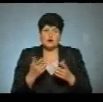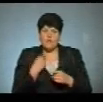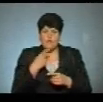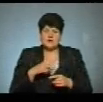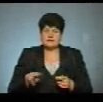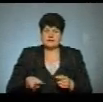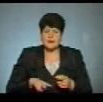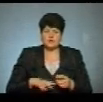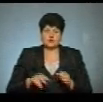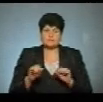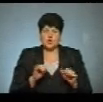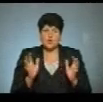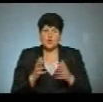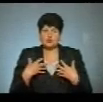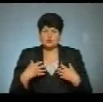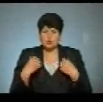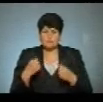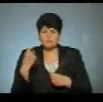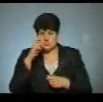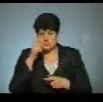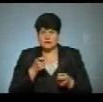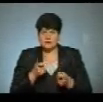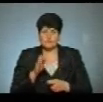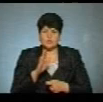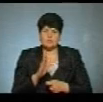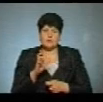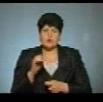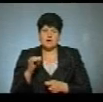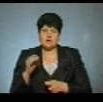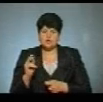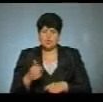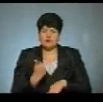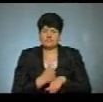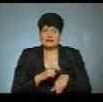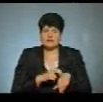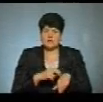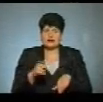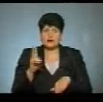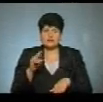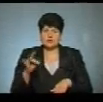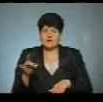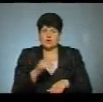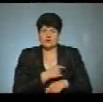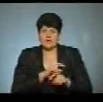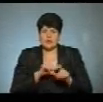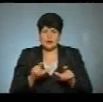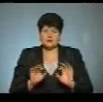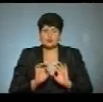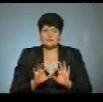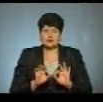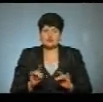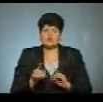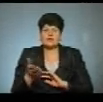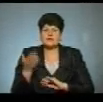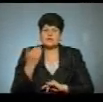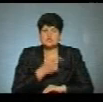директор Департаменту охорони здоров'я облдержадміністрації Володимир Богайчук. Головний лікар Козівської районної лікарні Богдан Маркевич розповів, що